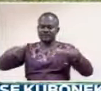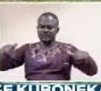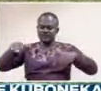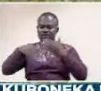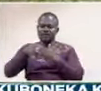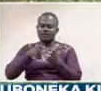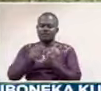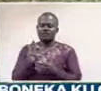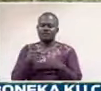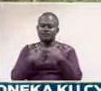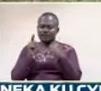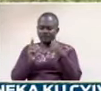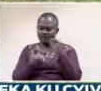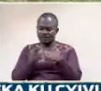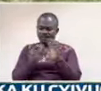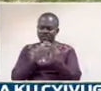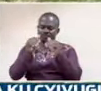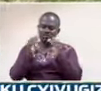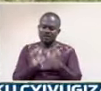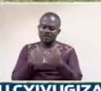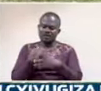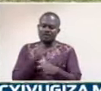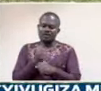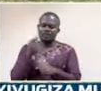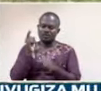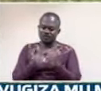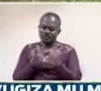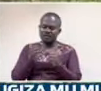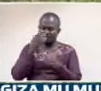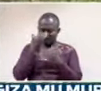kagura 600, kandi umuhinzi akorera 1000 kuva mu gitondo